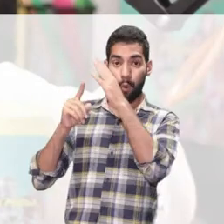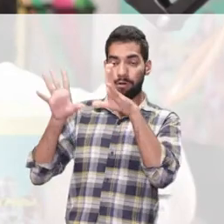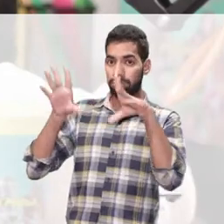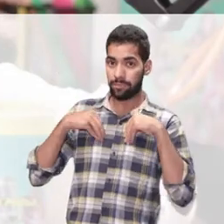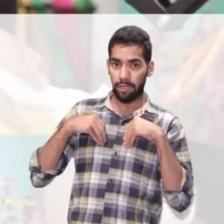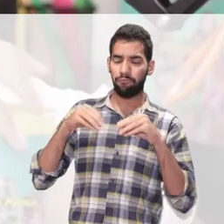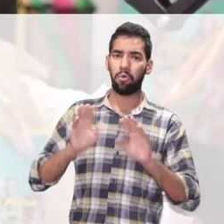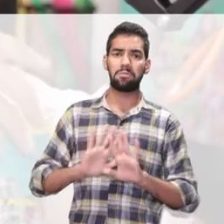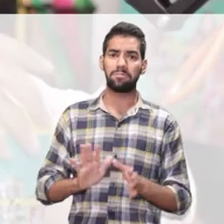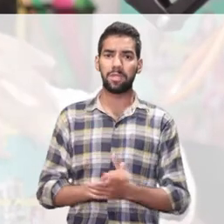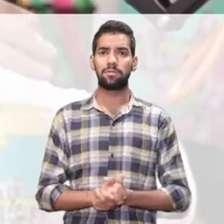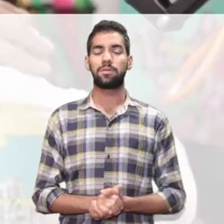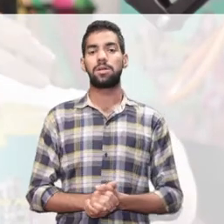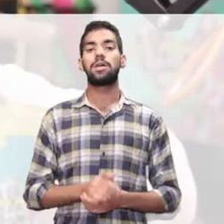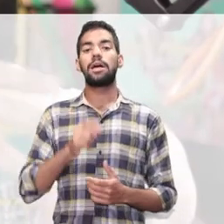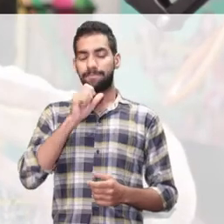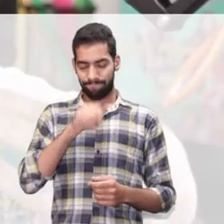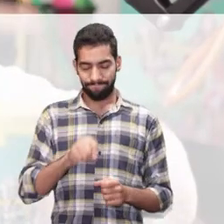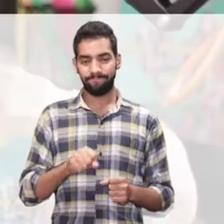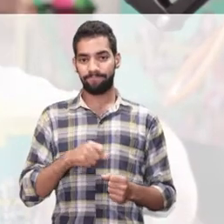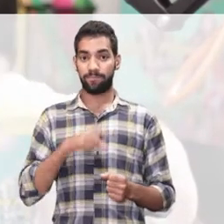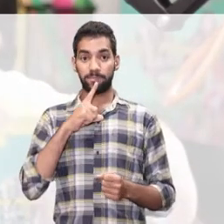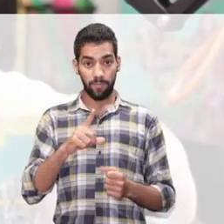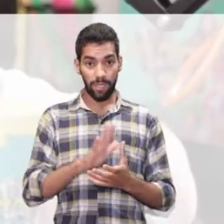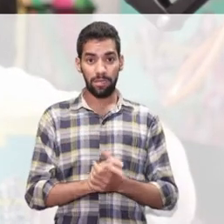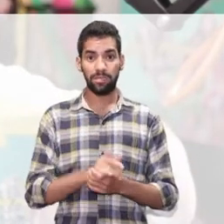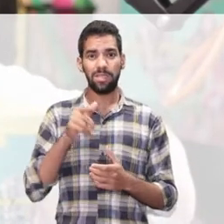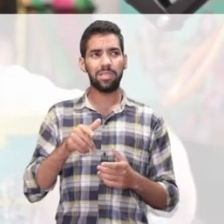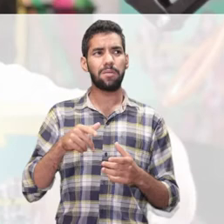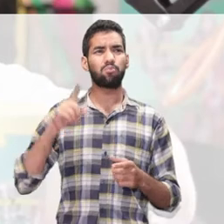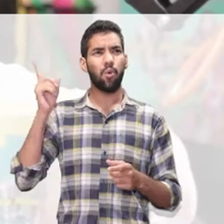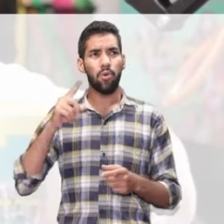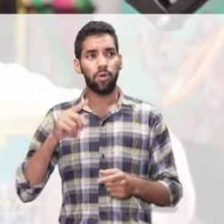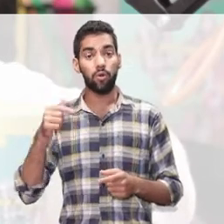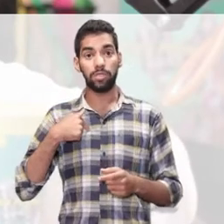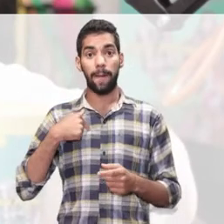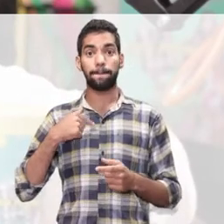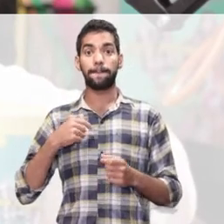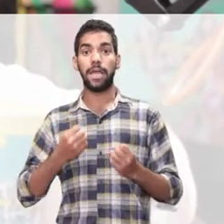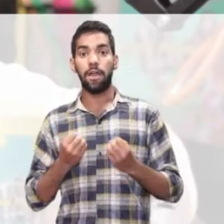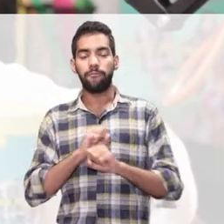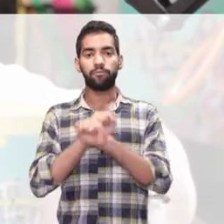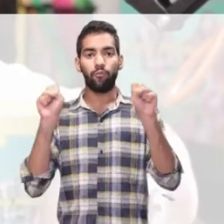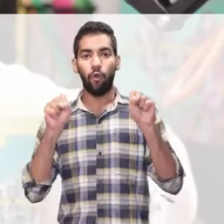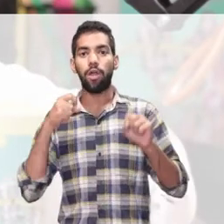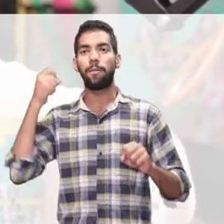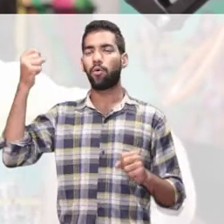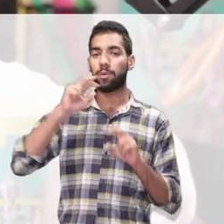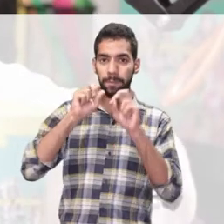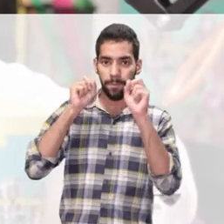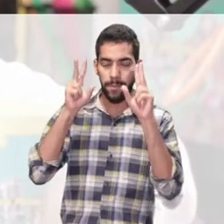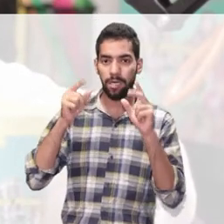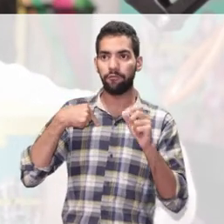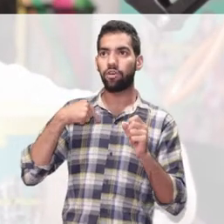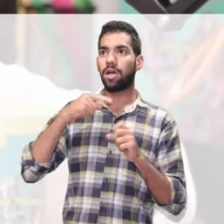वीरवती समथिंग फॉर एवरीडे एवरी डे गिव समथिंग गुड फॉर